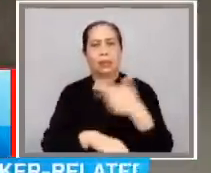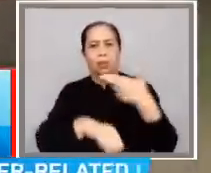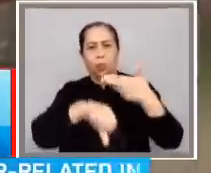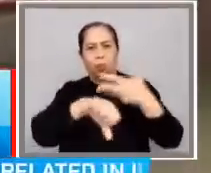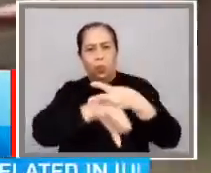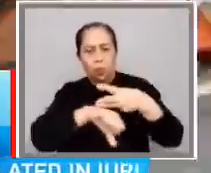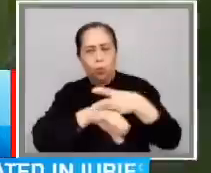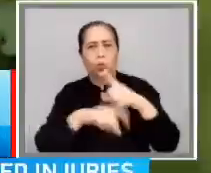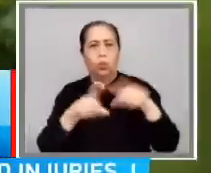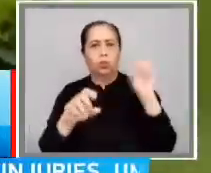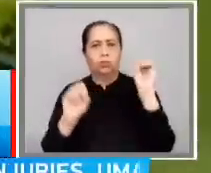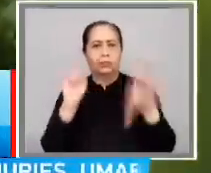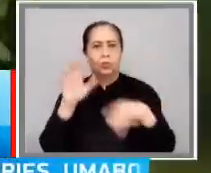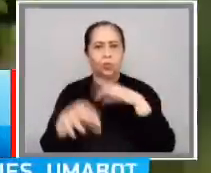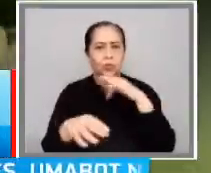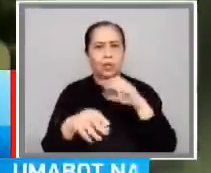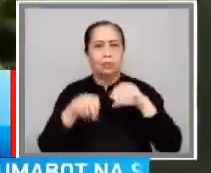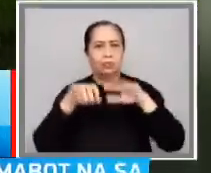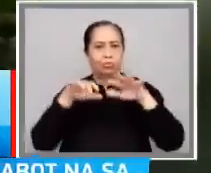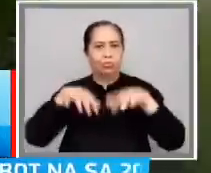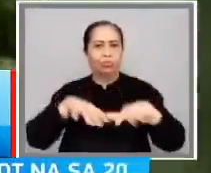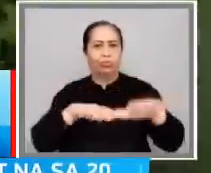ang naanod sa baha.